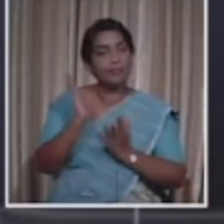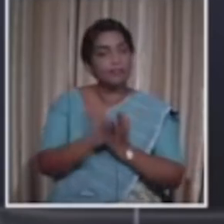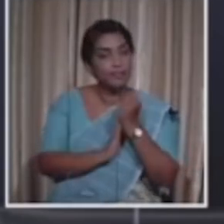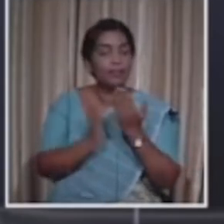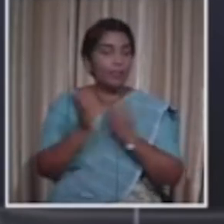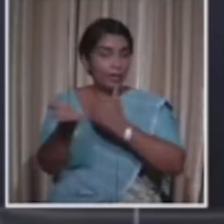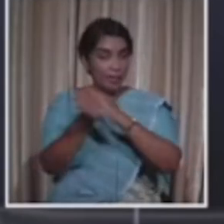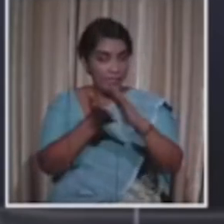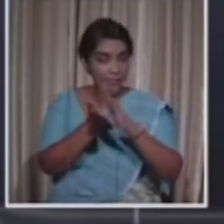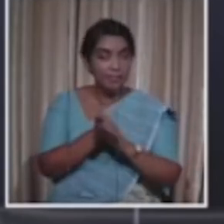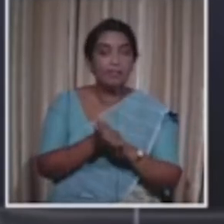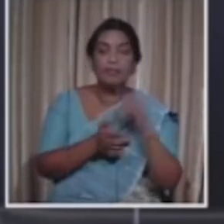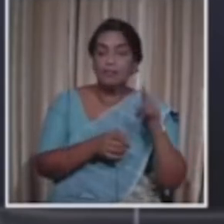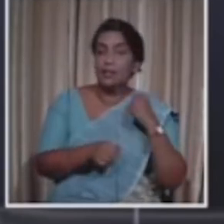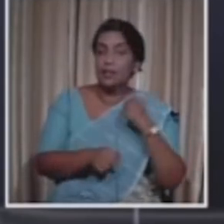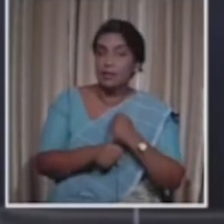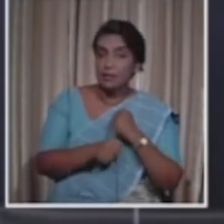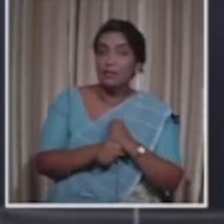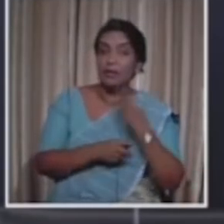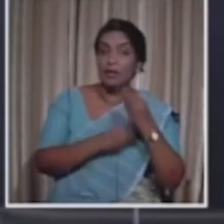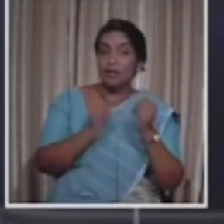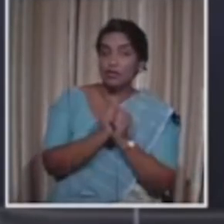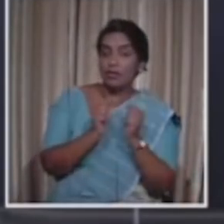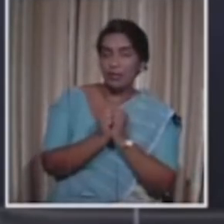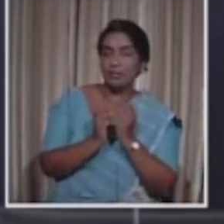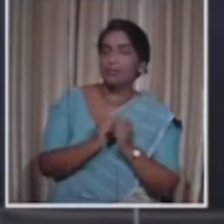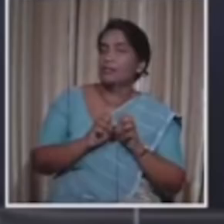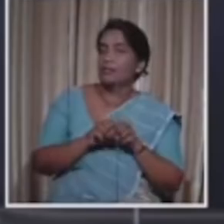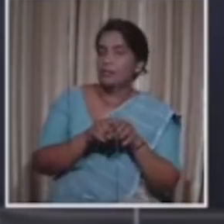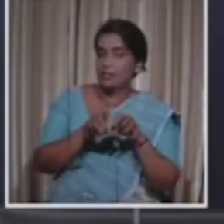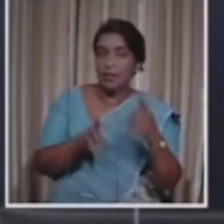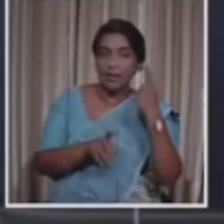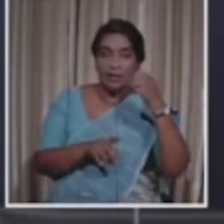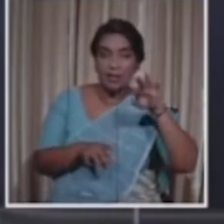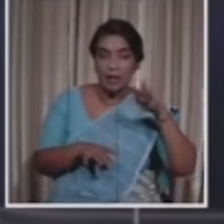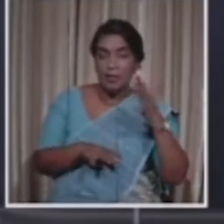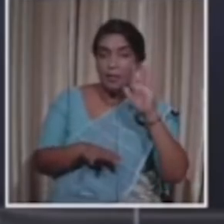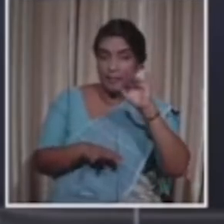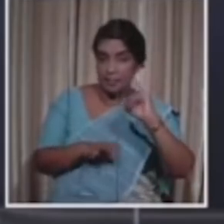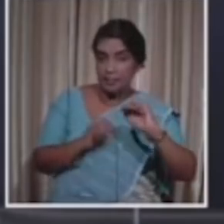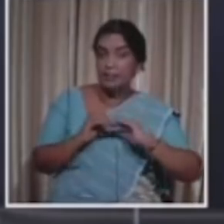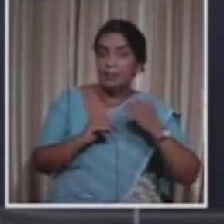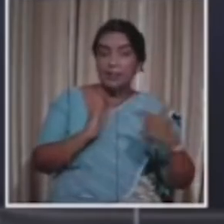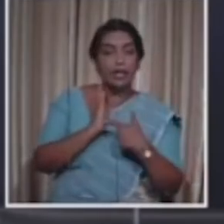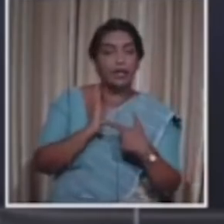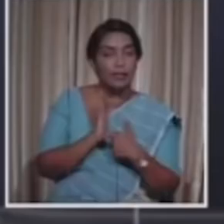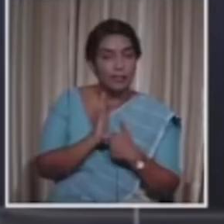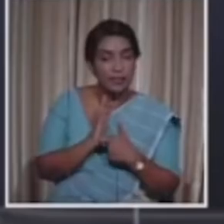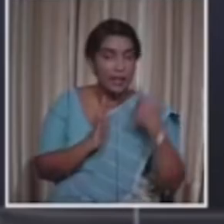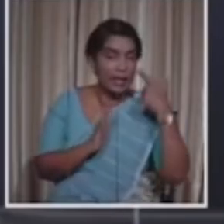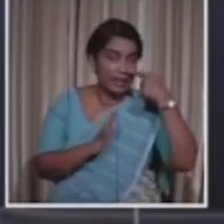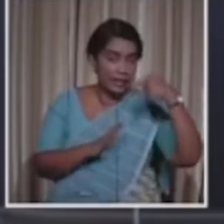sapuranan. Ini sa rajya wewa saya netiuna. Namasya panas saya pasi. Tirukuna malaya tel